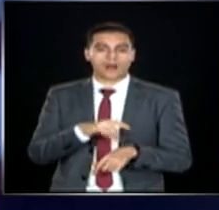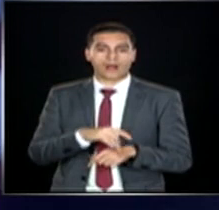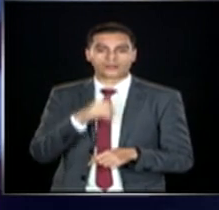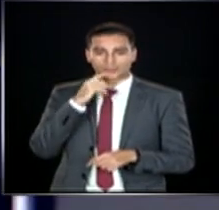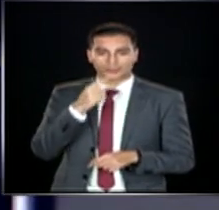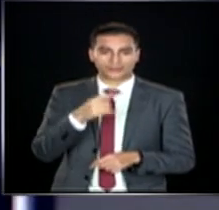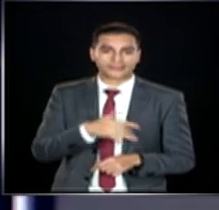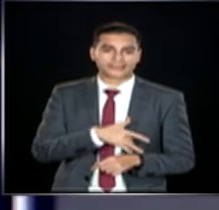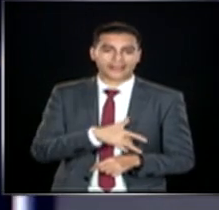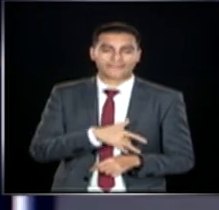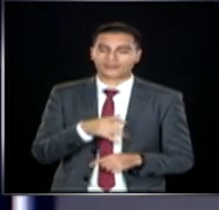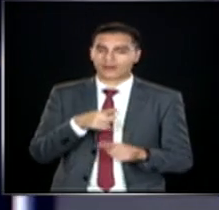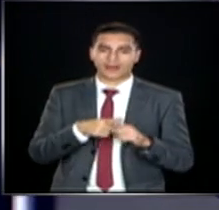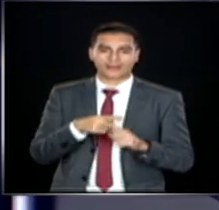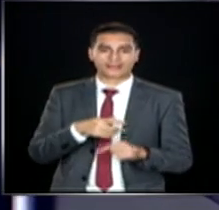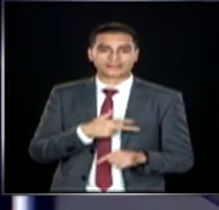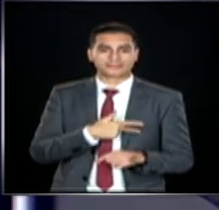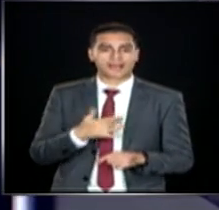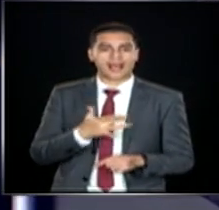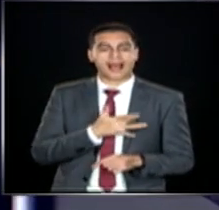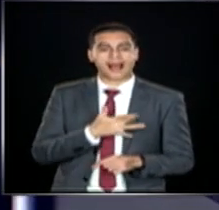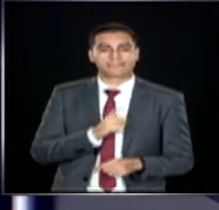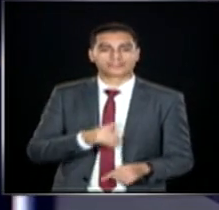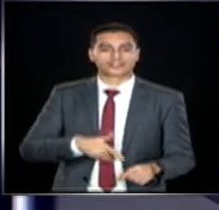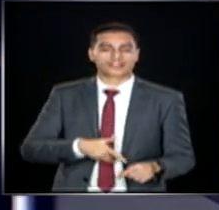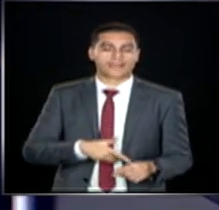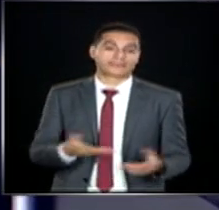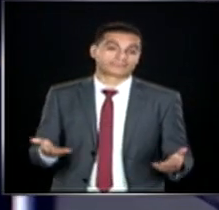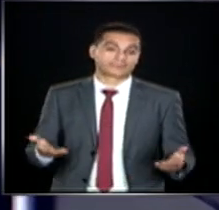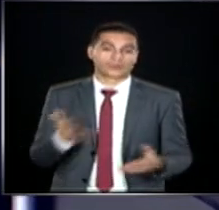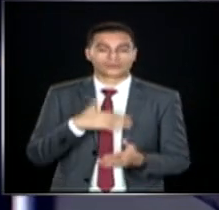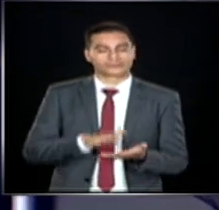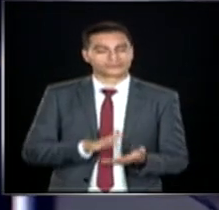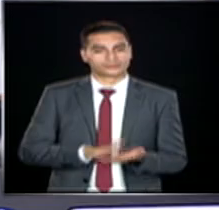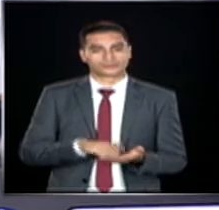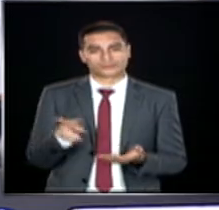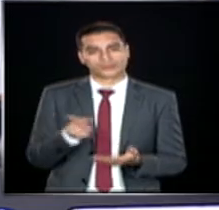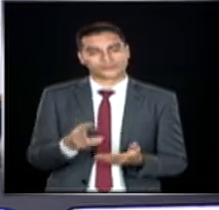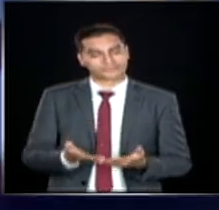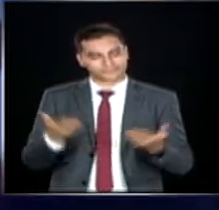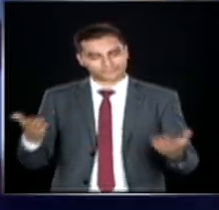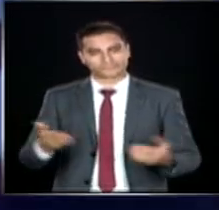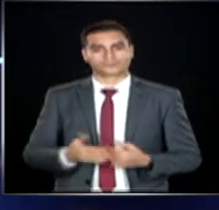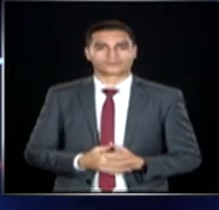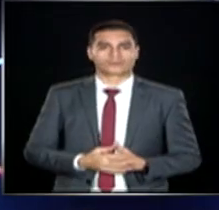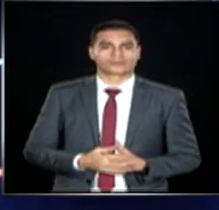والإجابة الصحيحة هي القلب. كلنا نحيي يوسف ومحمود، محمود ويوسف.